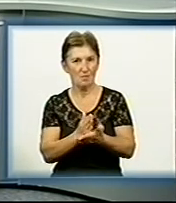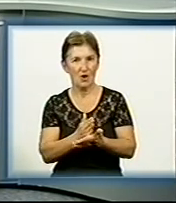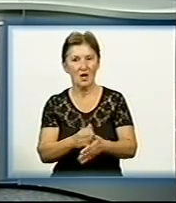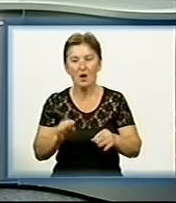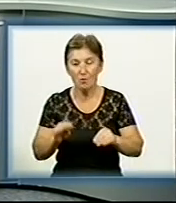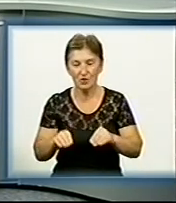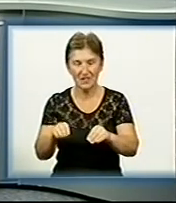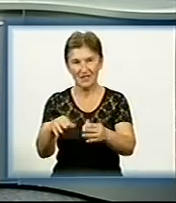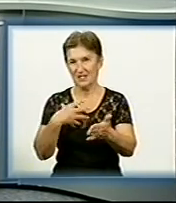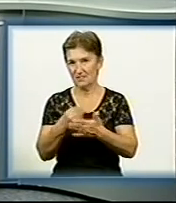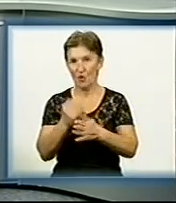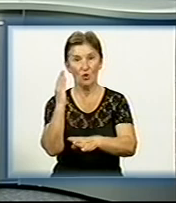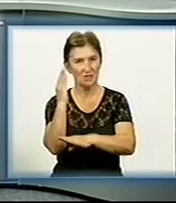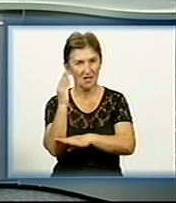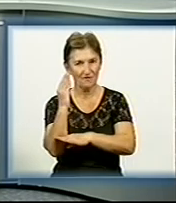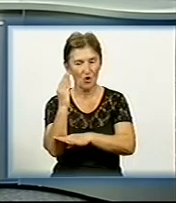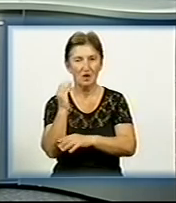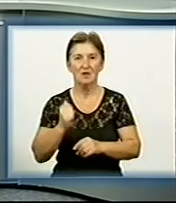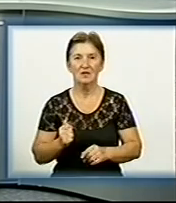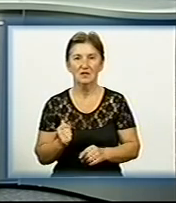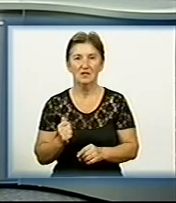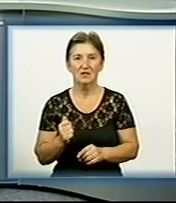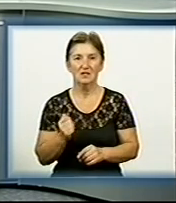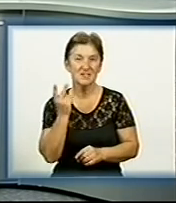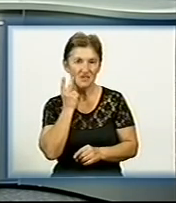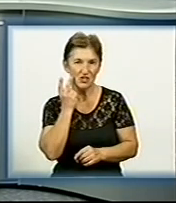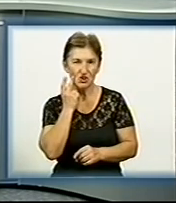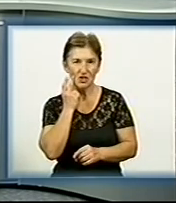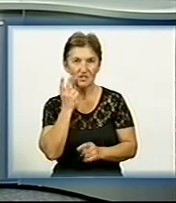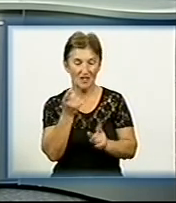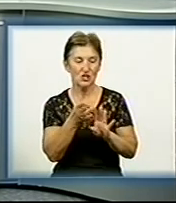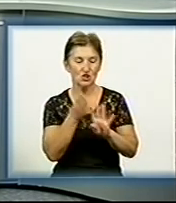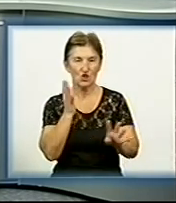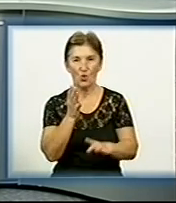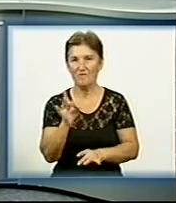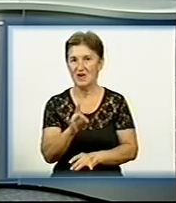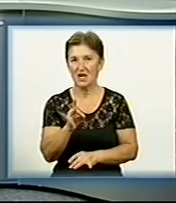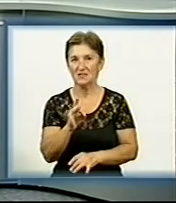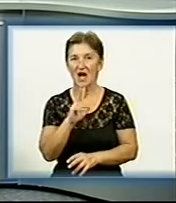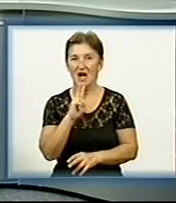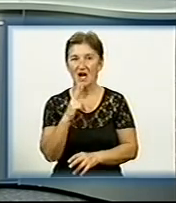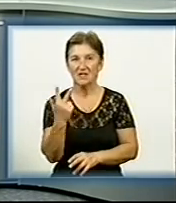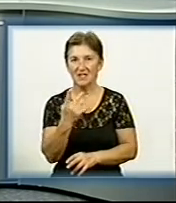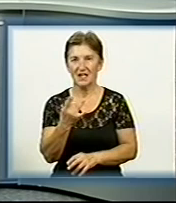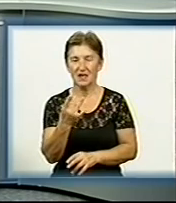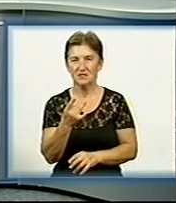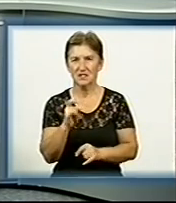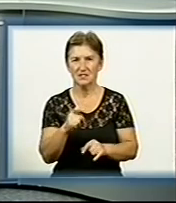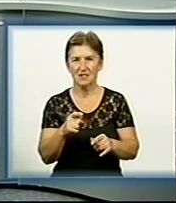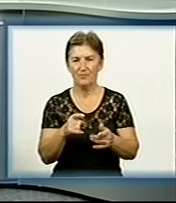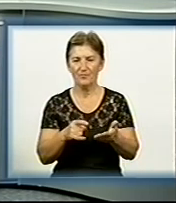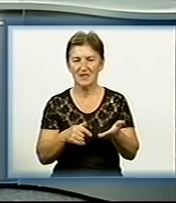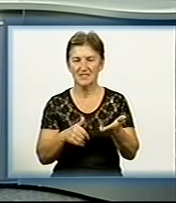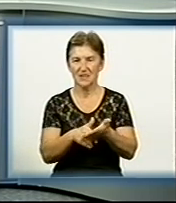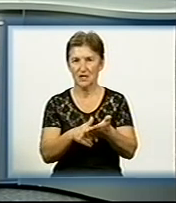дерево, посадив. Звичайно, вже черговий раз, мабуть, 3 рази поспіль ми із засобами масової